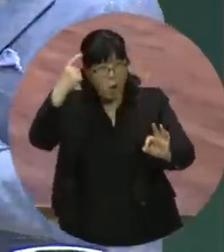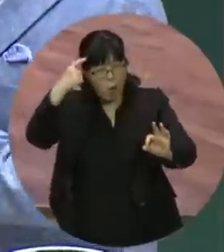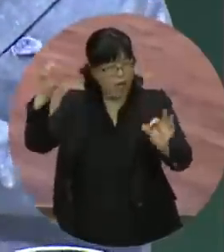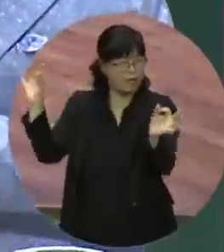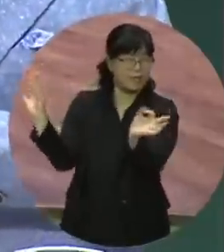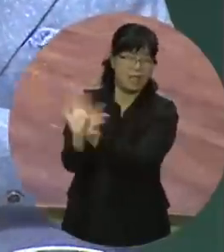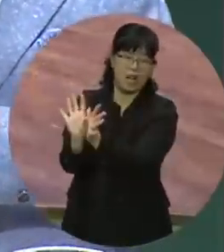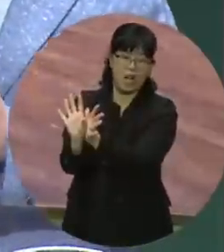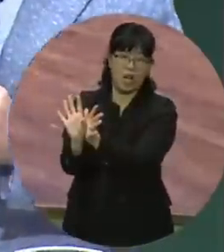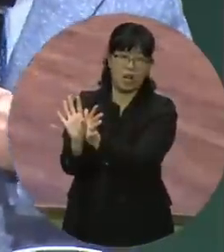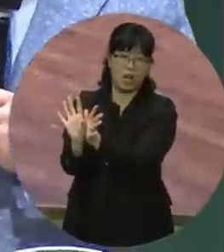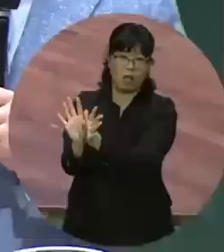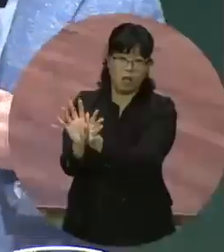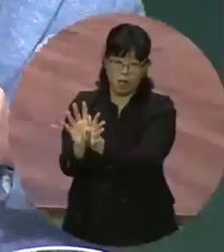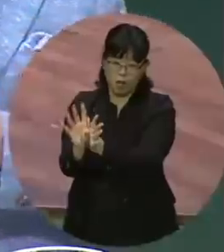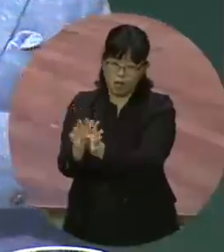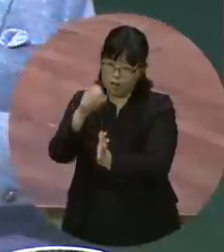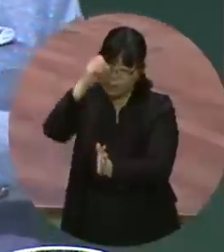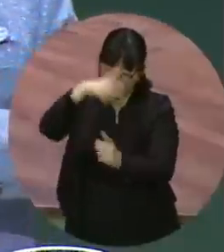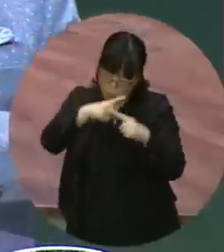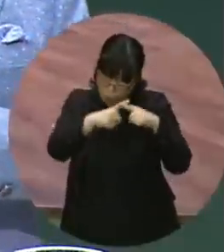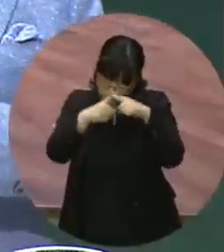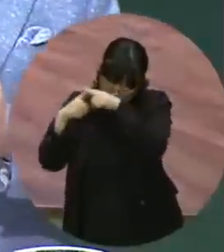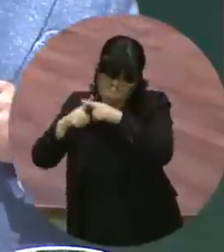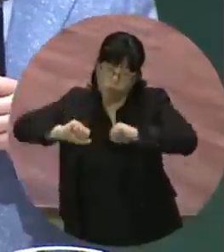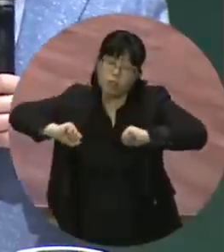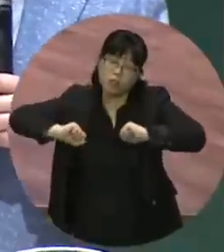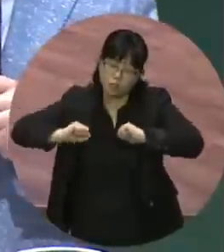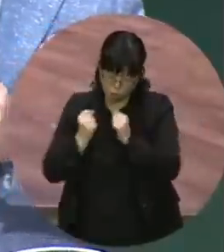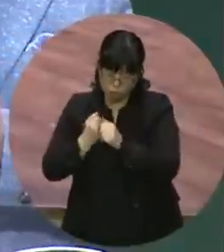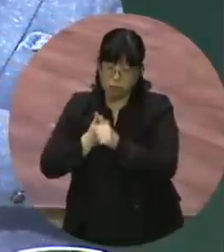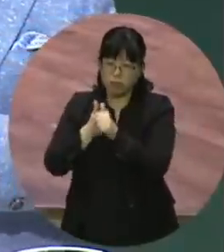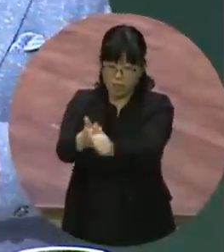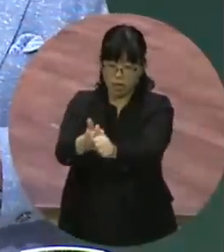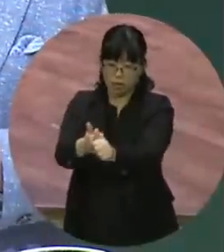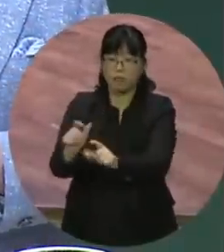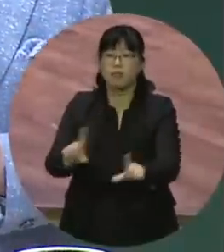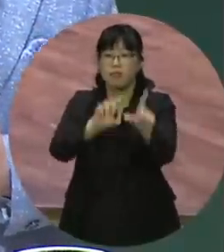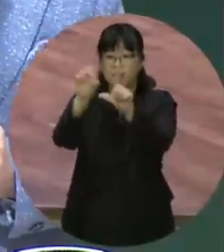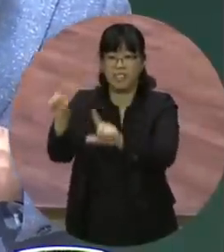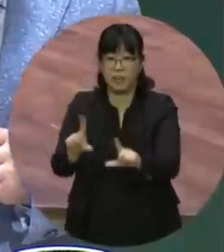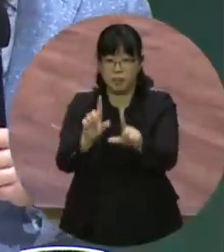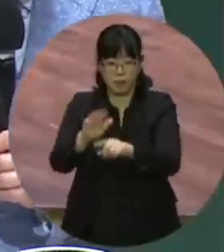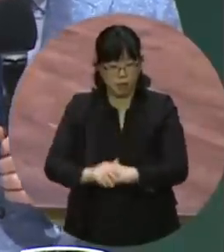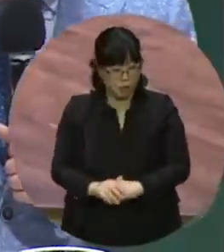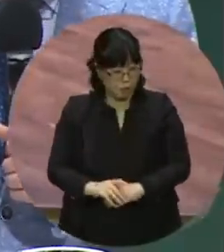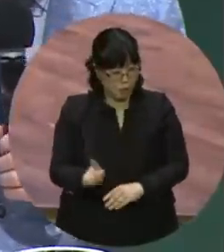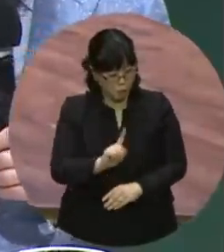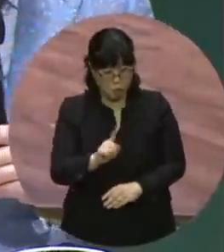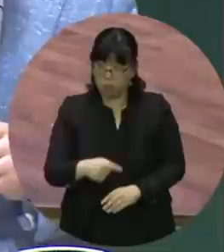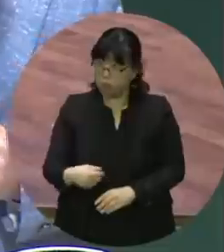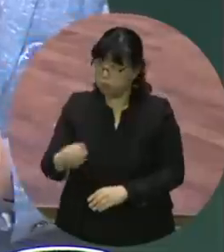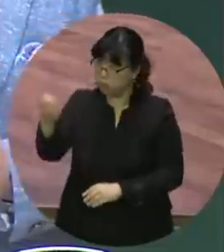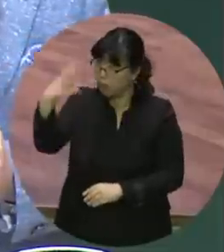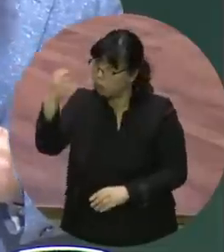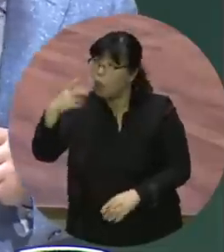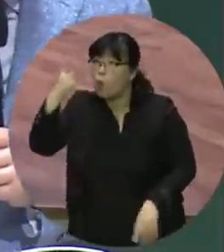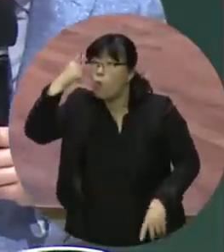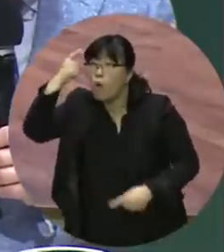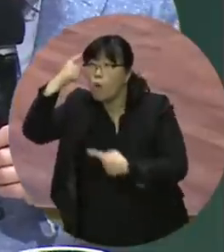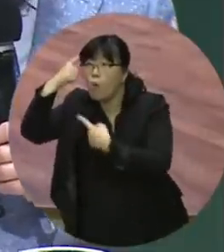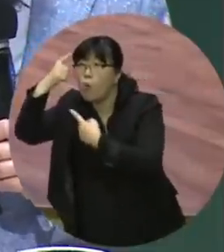절대 왜라고 질문하지 않는다. 왜라고 절대 따지지 않는다고. 왜 그런가 하니까요. 그런 말을